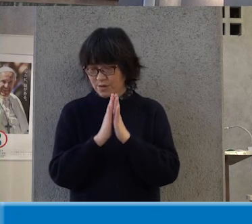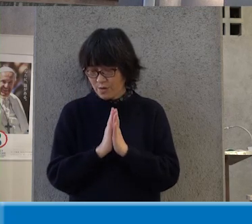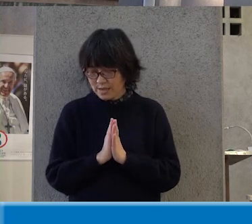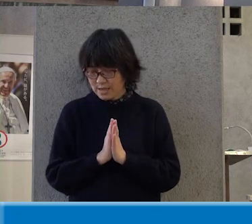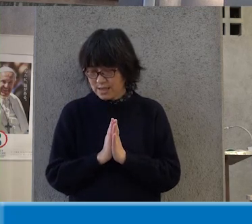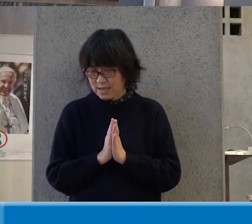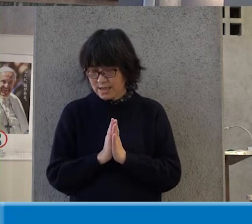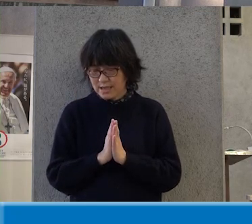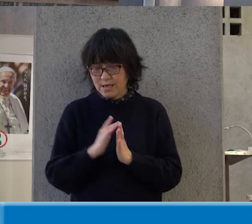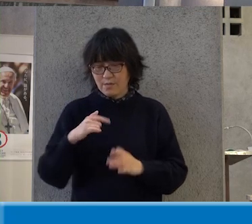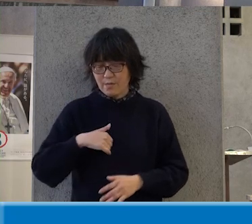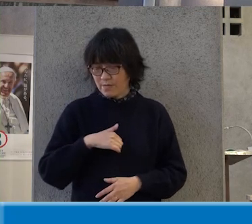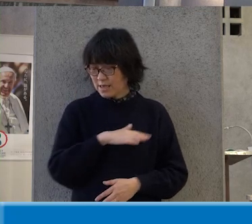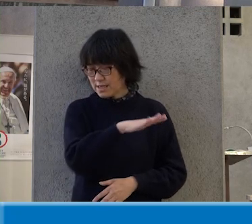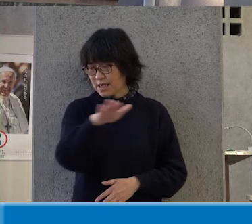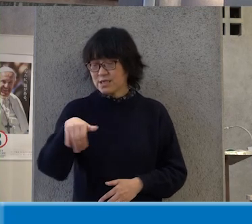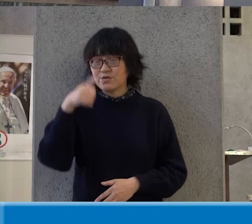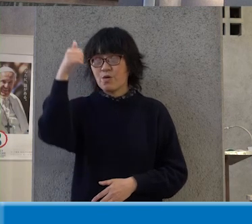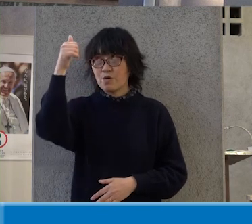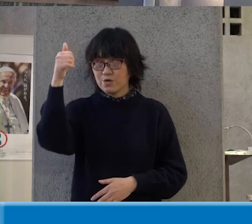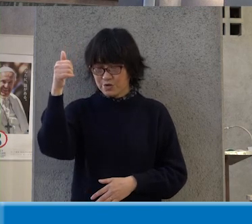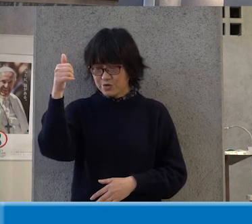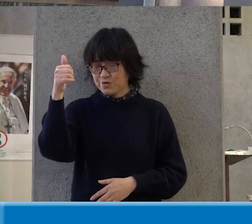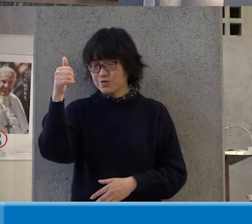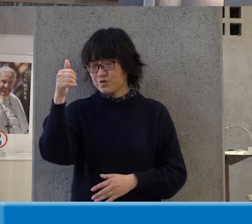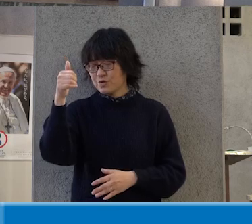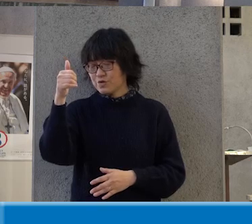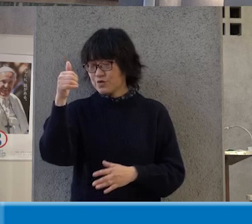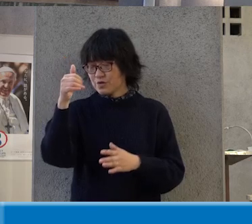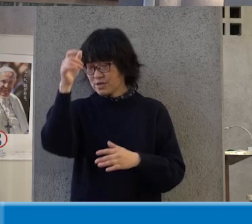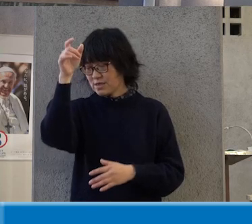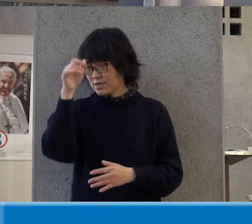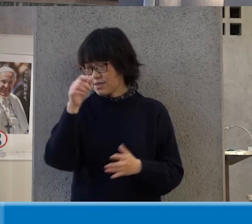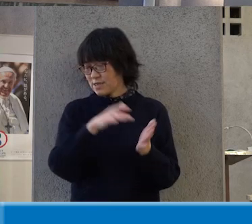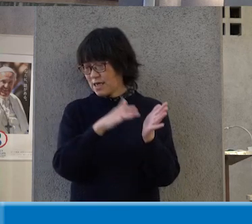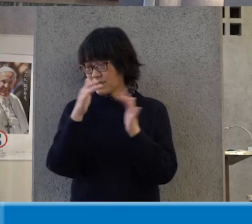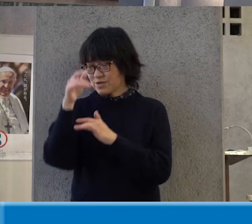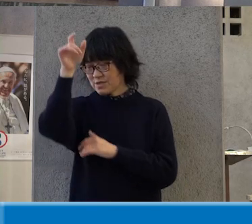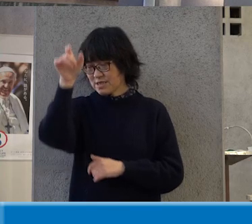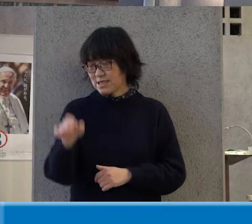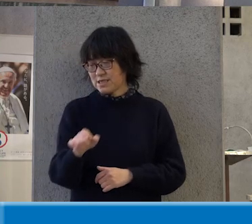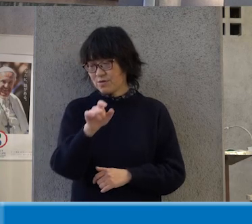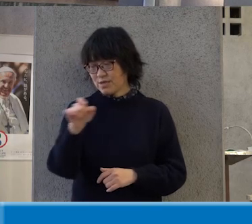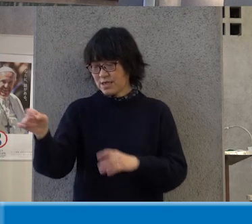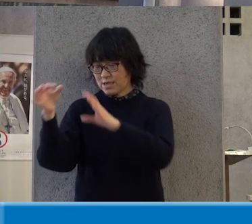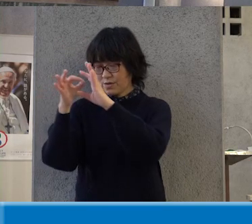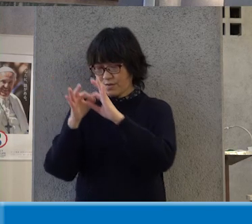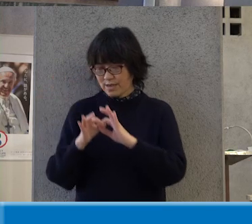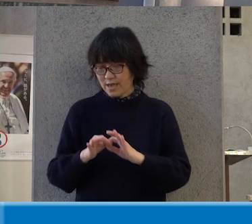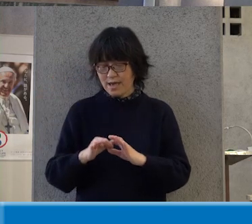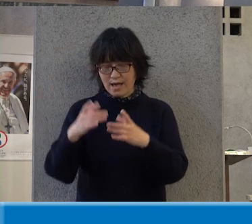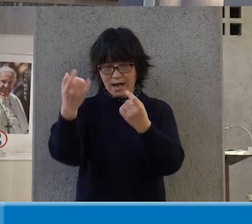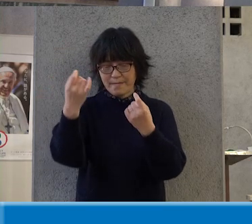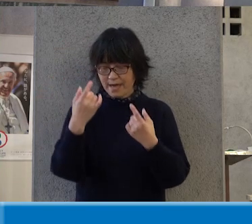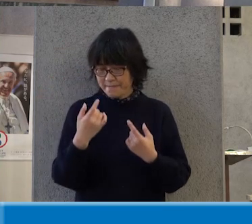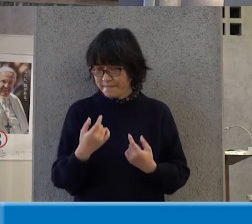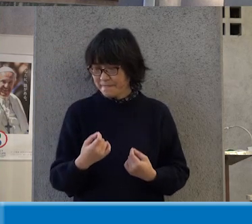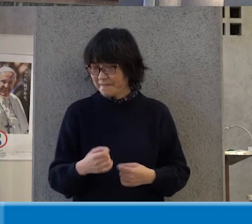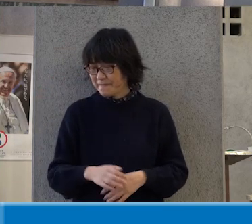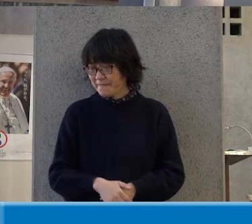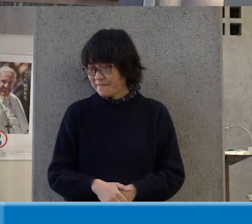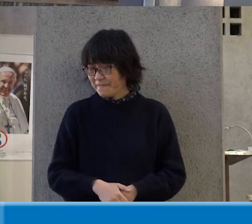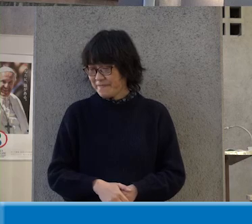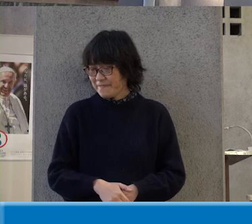ますように、私たちの主イエス・キリストによって。